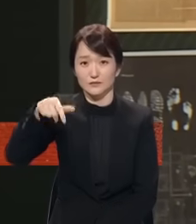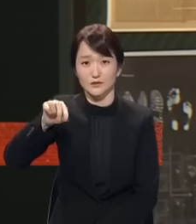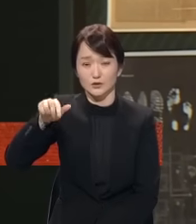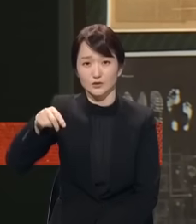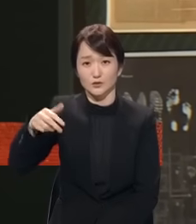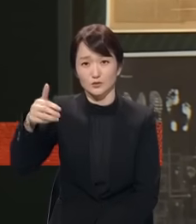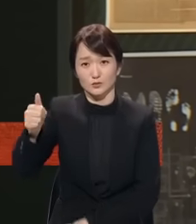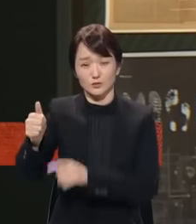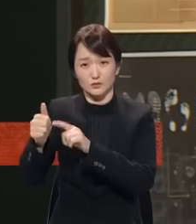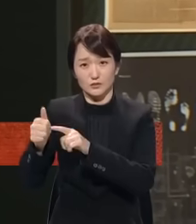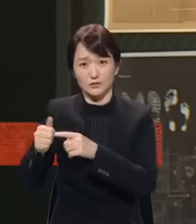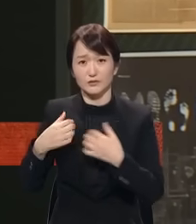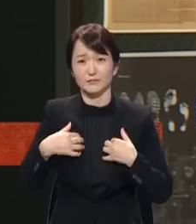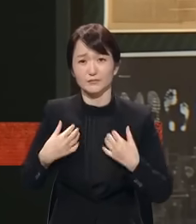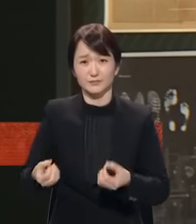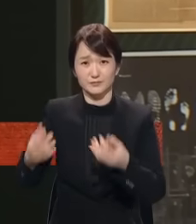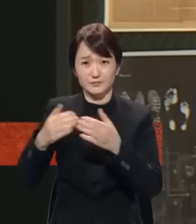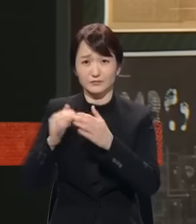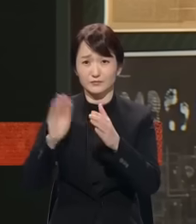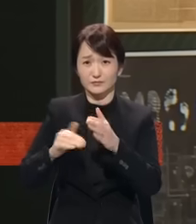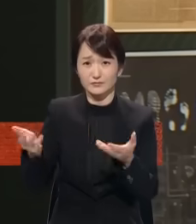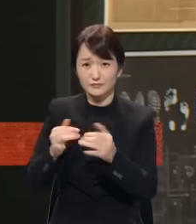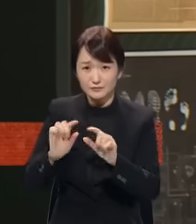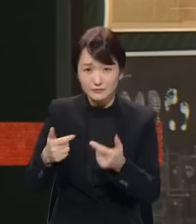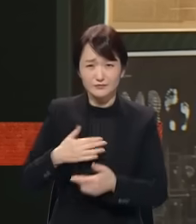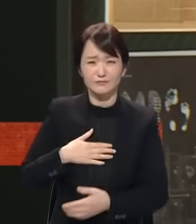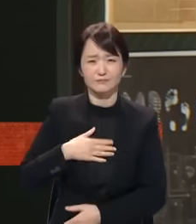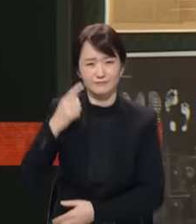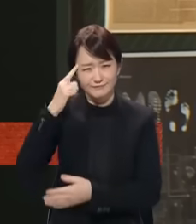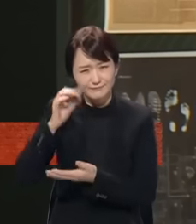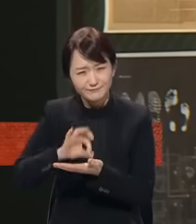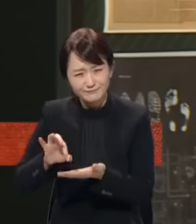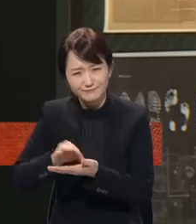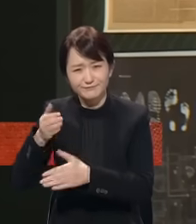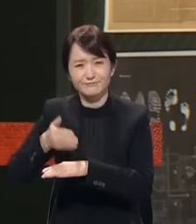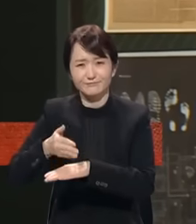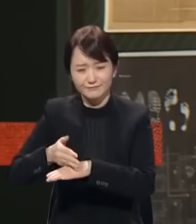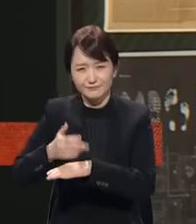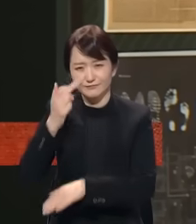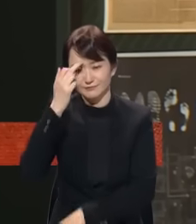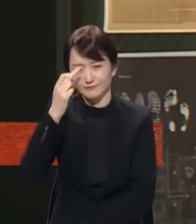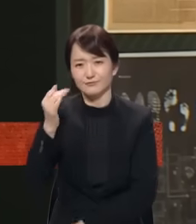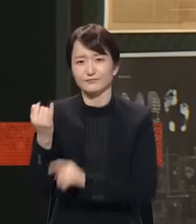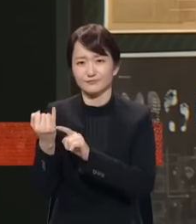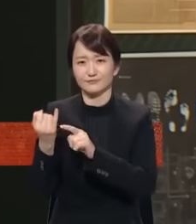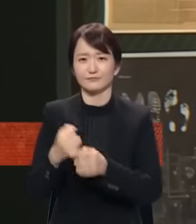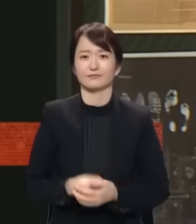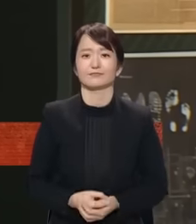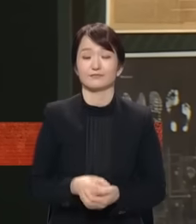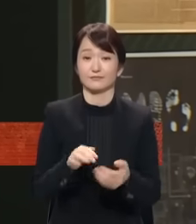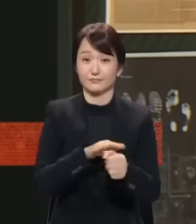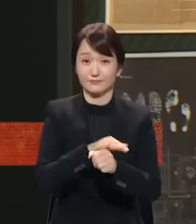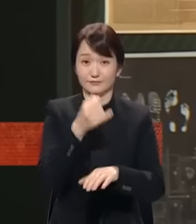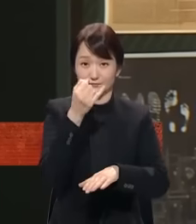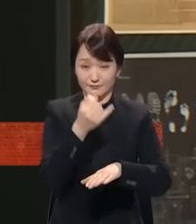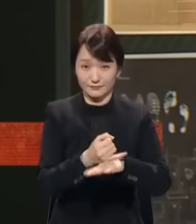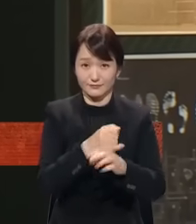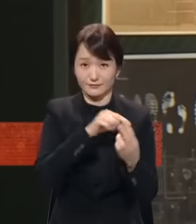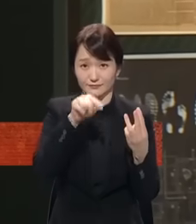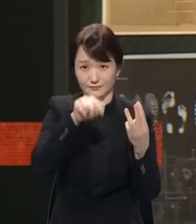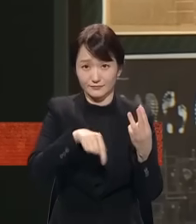동장님, 명절이라고 정직원도 아닌 저까지 신경 써주셔서 너무 감사합니다 하신 최영애님, 아 사랑하는 막내